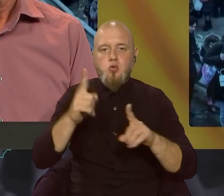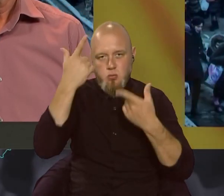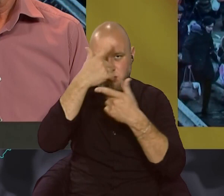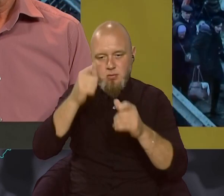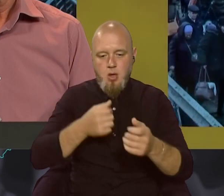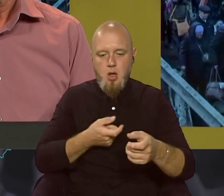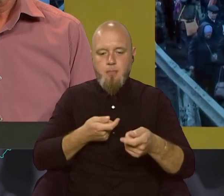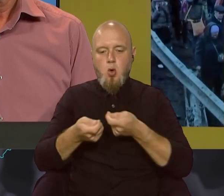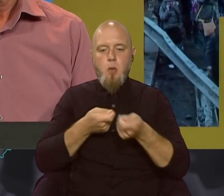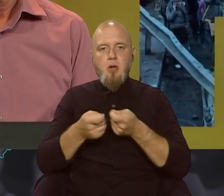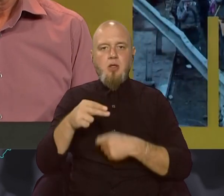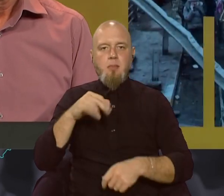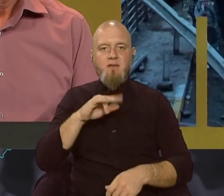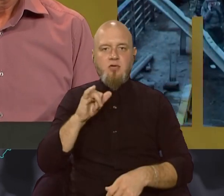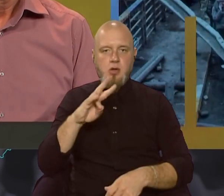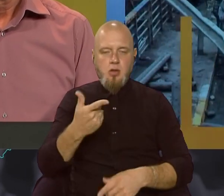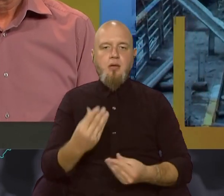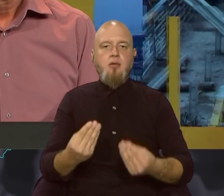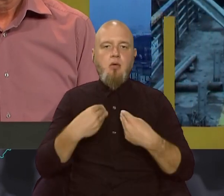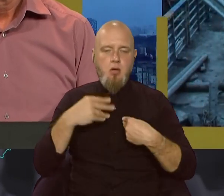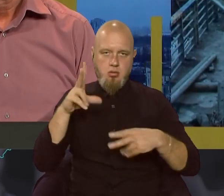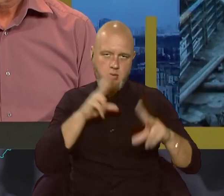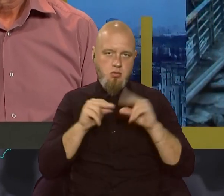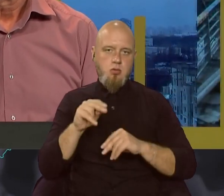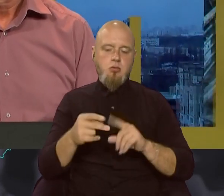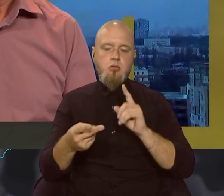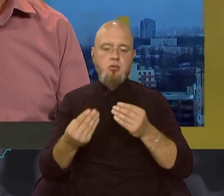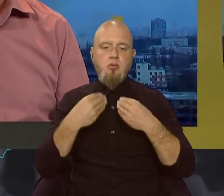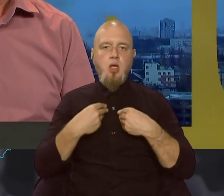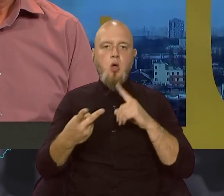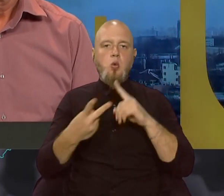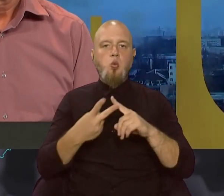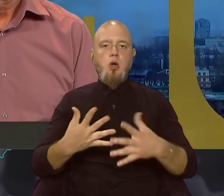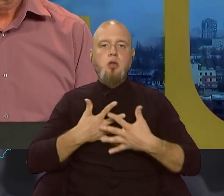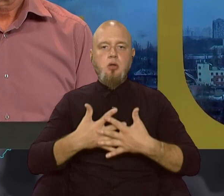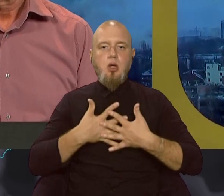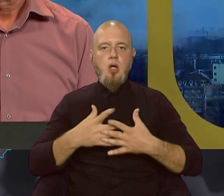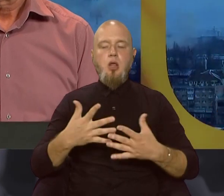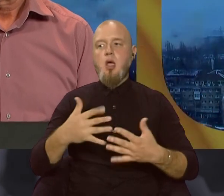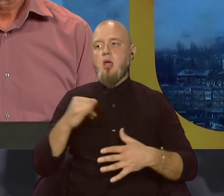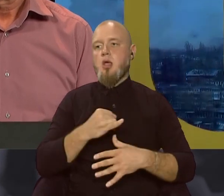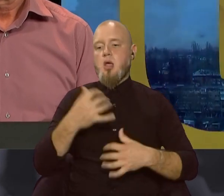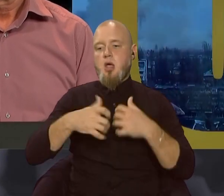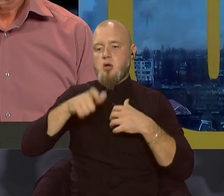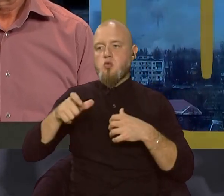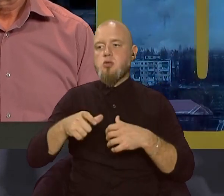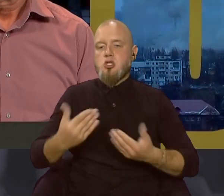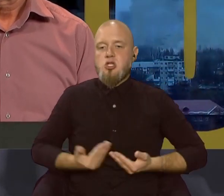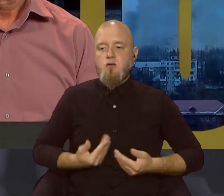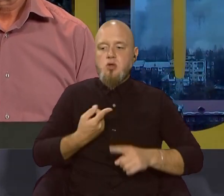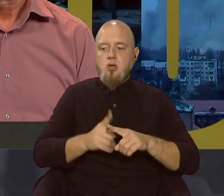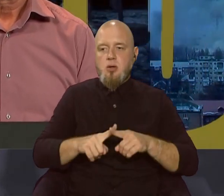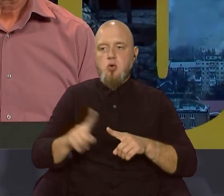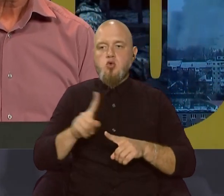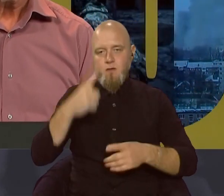командування Південь, дає надію, дає друге дихання, і херсонці тільки і живуть тим, що вірять в Збройні Сили України